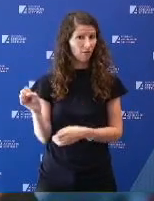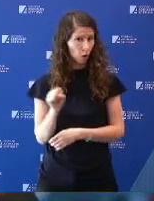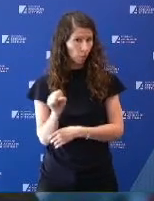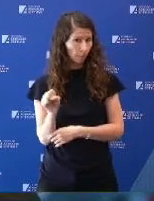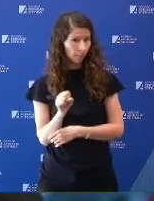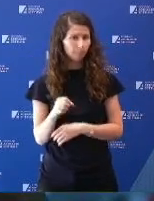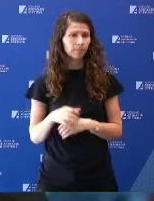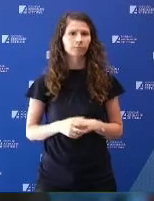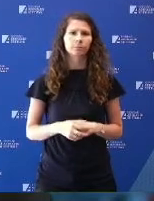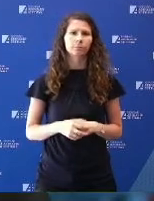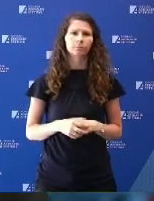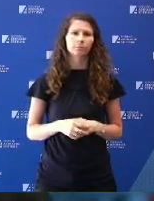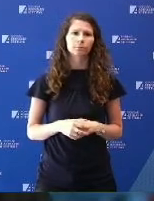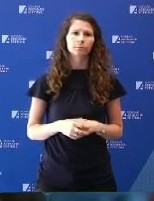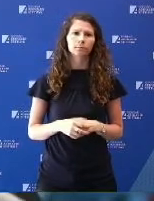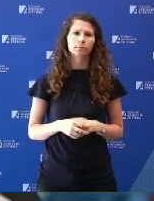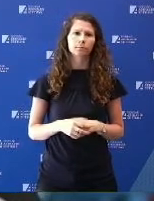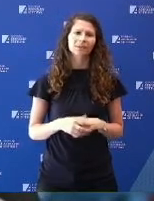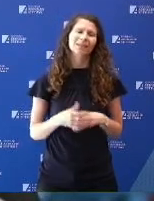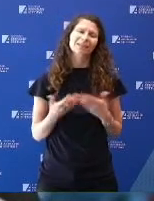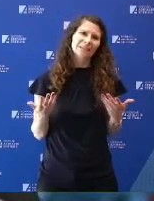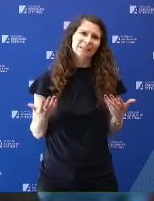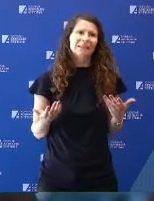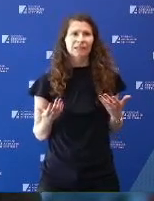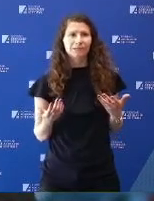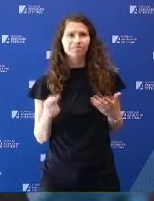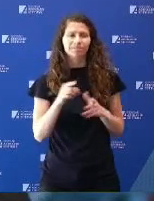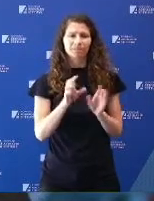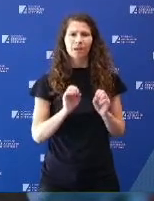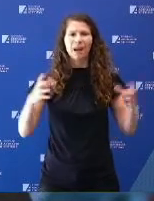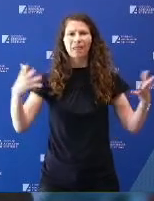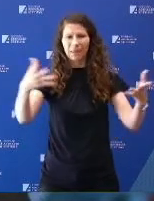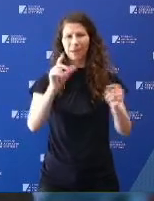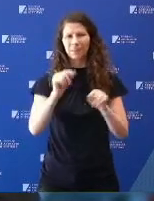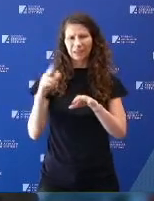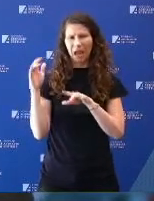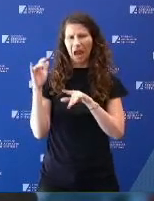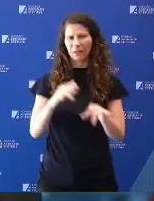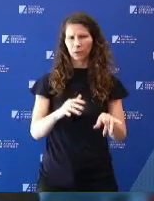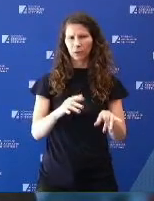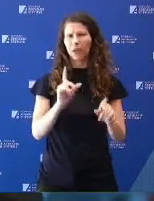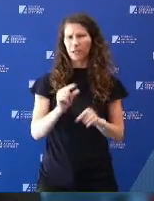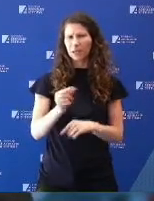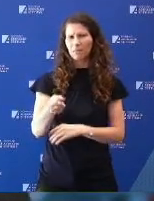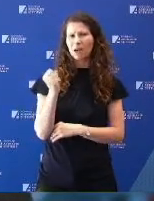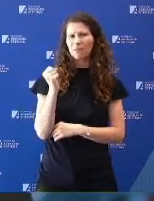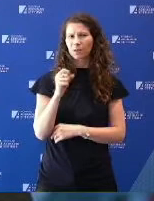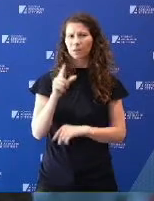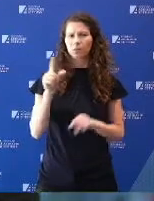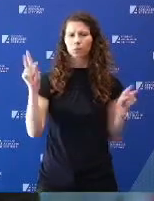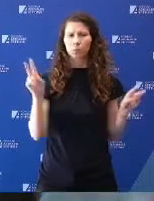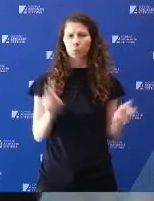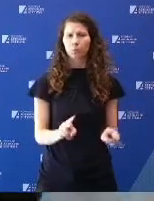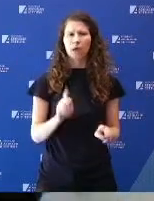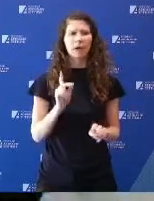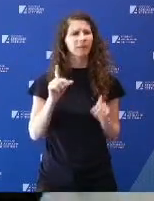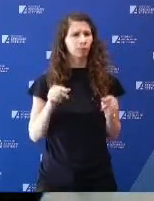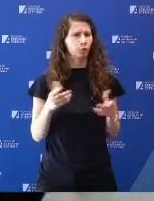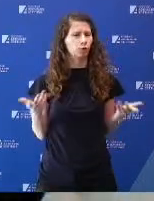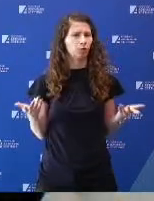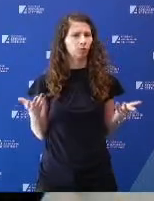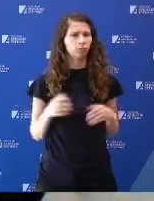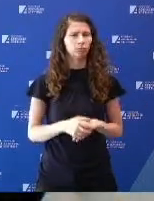ist durch die Pandemie so ein bisschen gebremst worden. Und was bedeutet das? Die